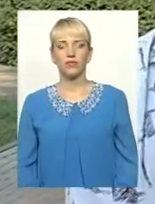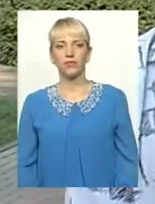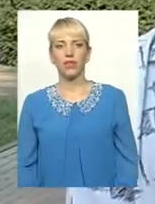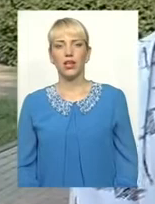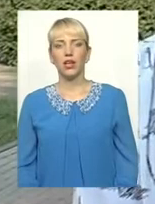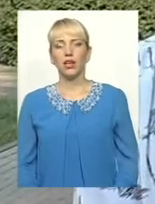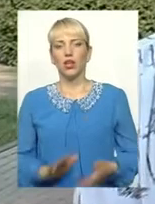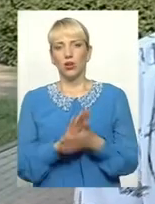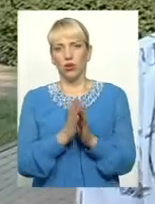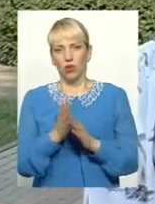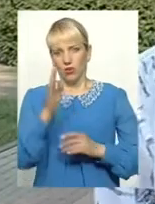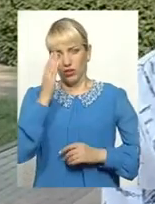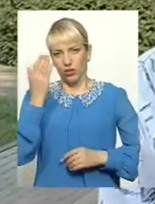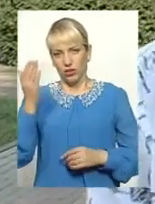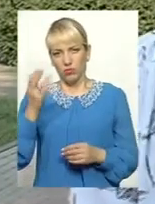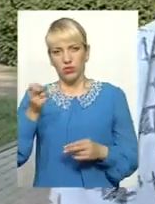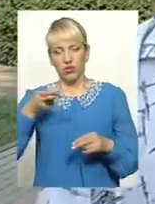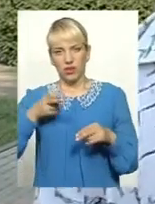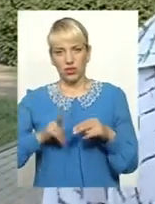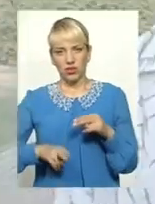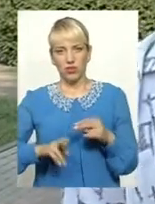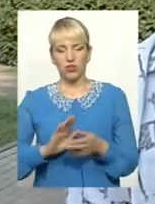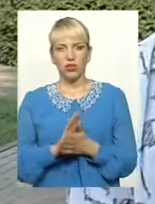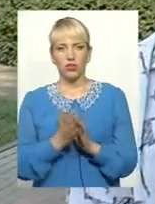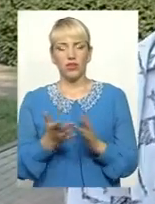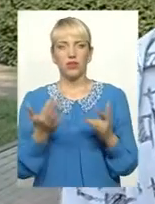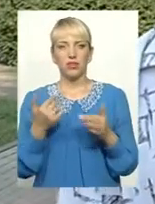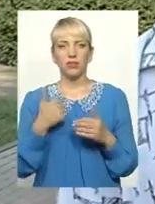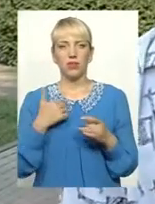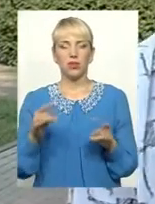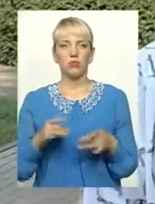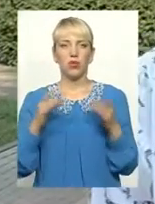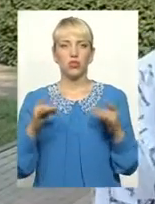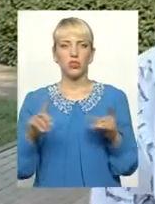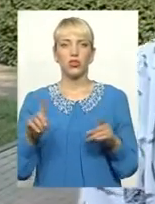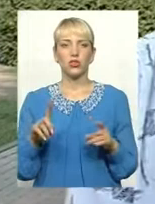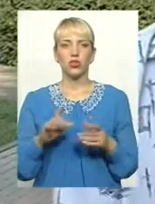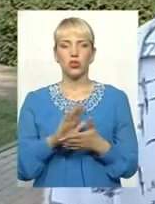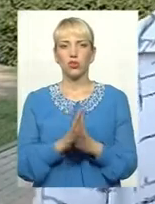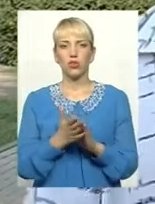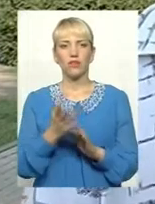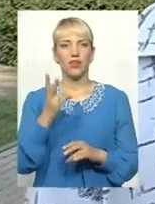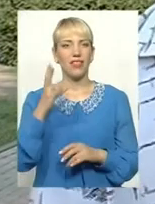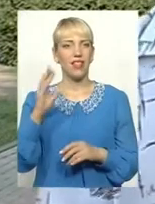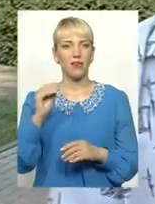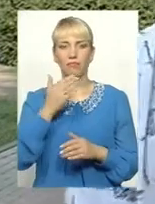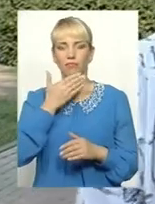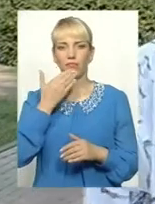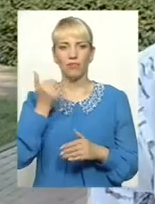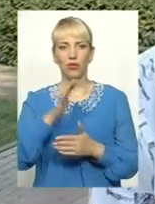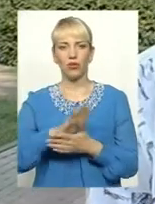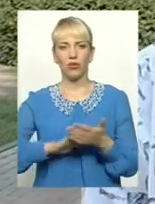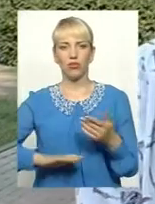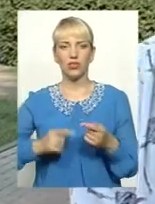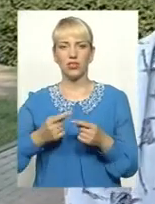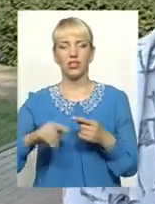Договір йому, наскільки я знаю, в нього закінчення договору. Наскільки мені пояснили, що договір йому не продовжили. Ця територія